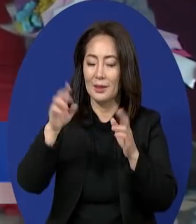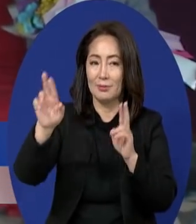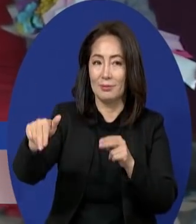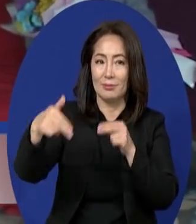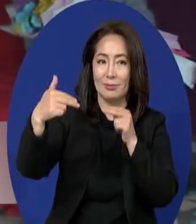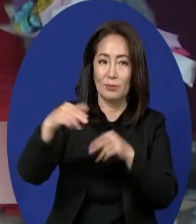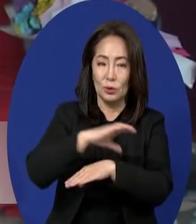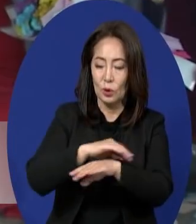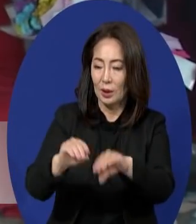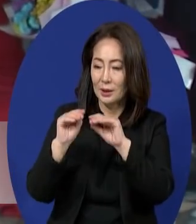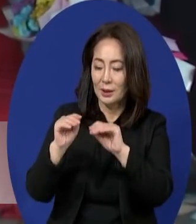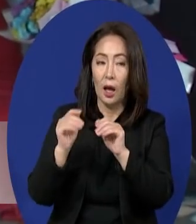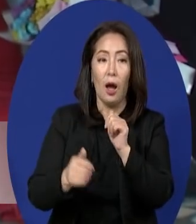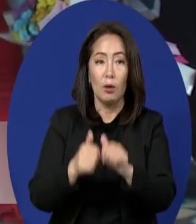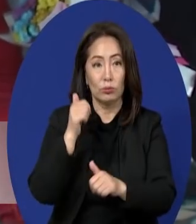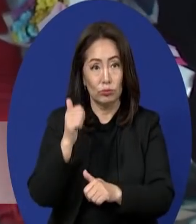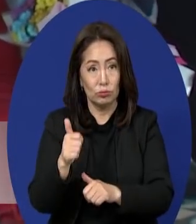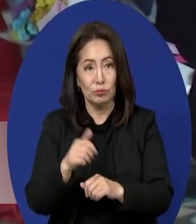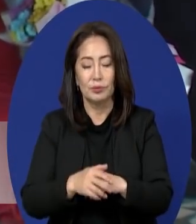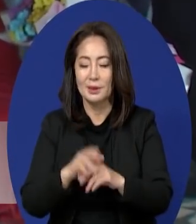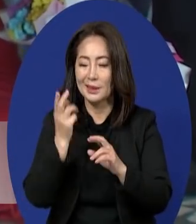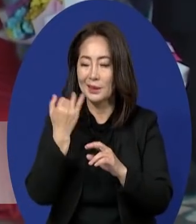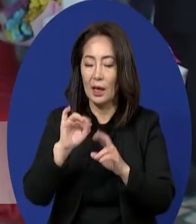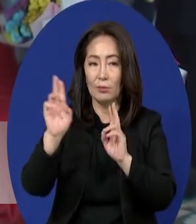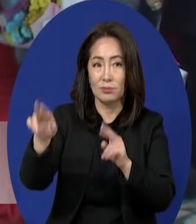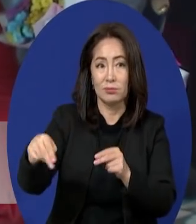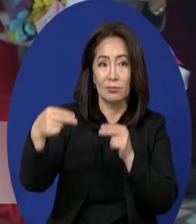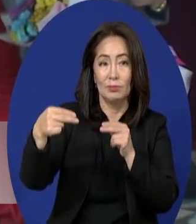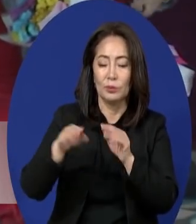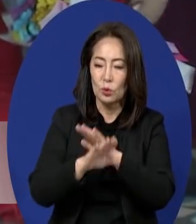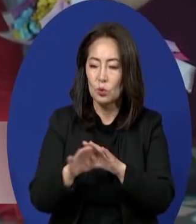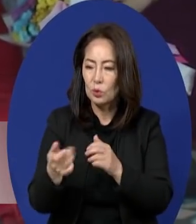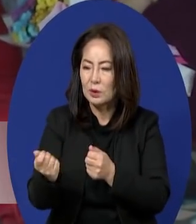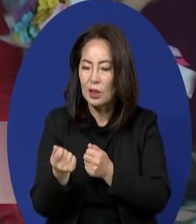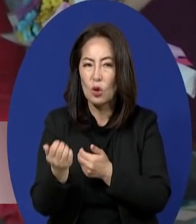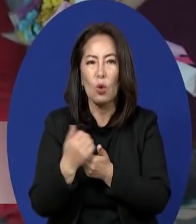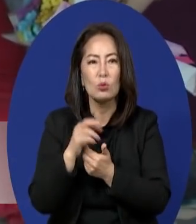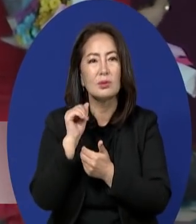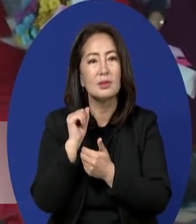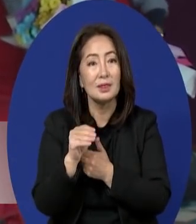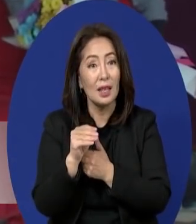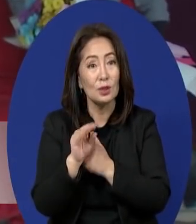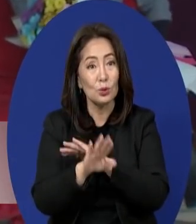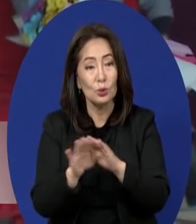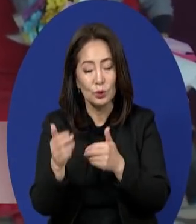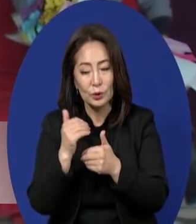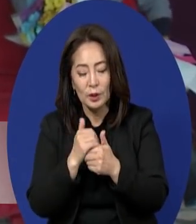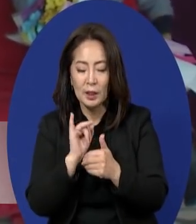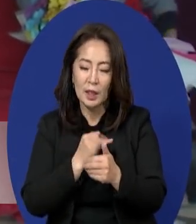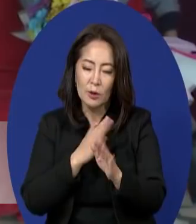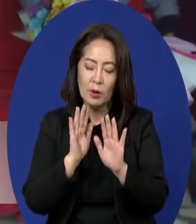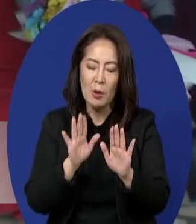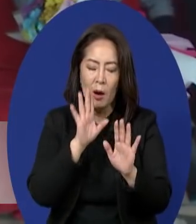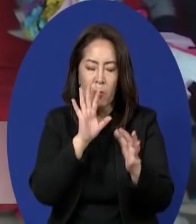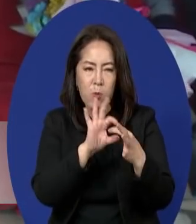маш амжилттай ард нь гарч чадсан. Үүнд болохоор одоо зайны сургалт гэхэрэг хүүхдүүдийг одоо хэрхэн яаж татан оролцоох вэ? Орж ирж байгаа хүүхдүүдийг хэрхэн яаж идэвхтэй оролцоох